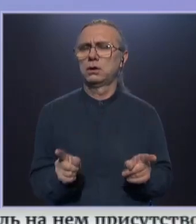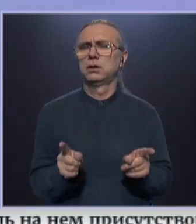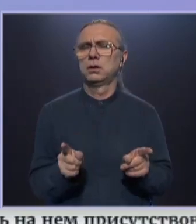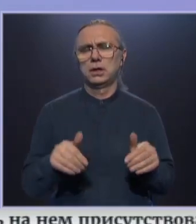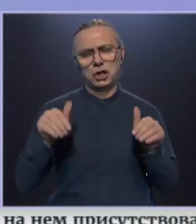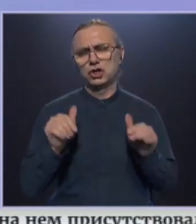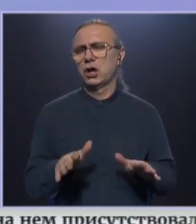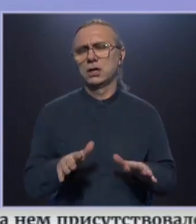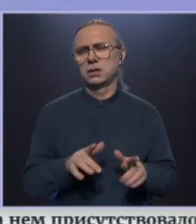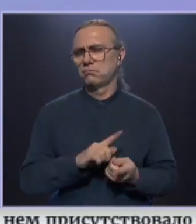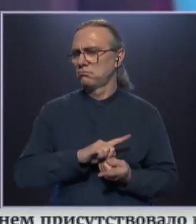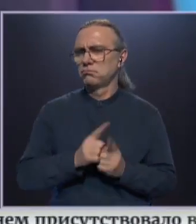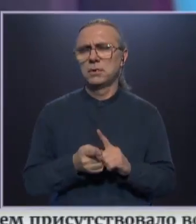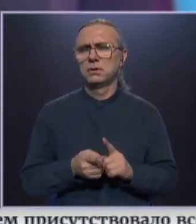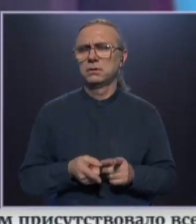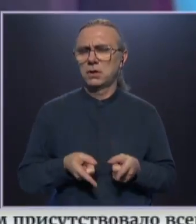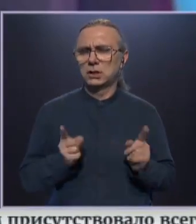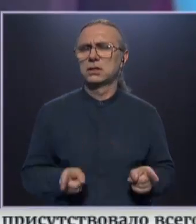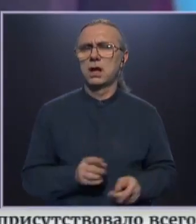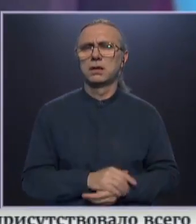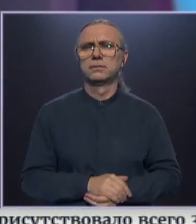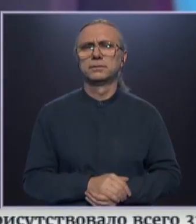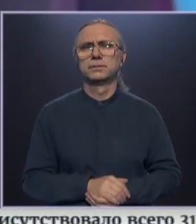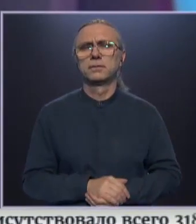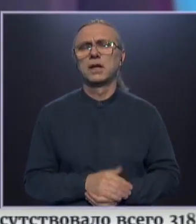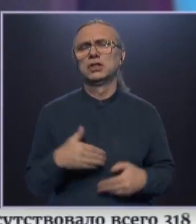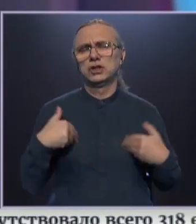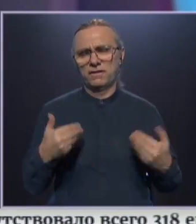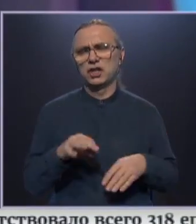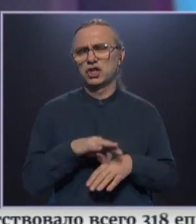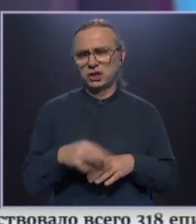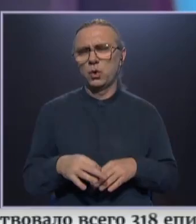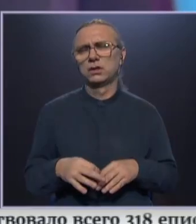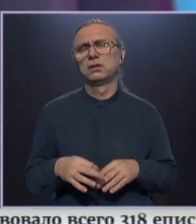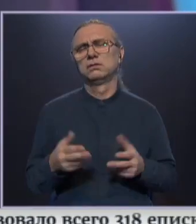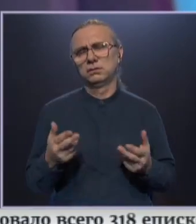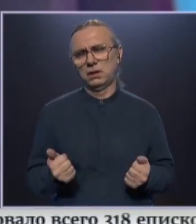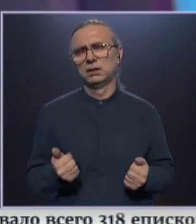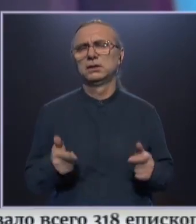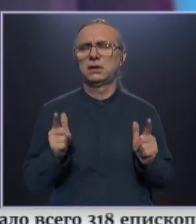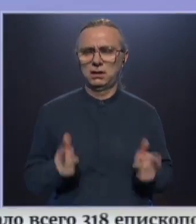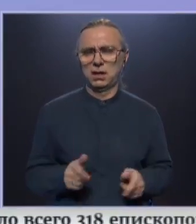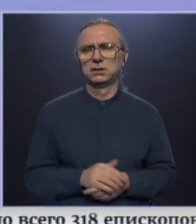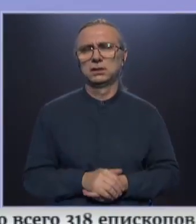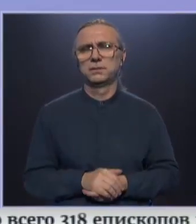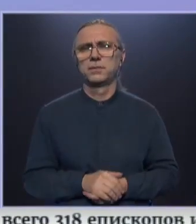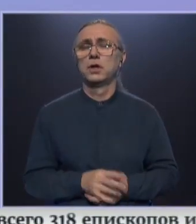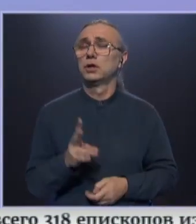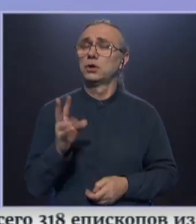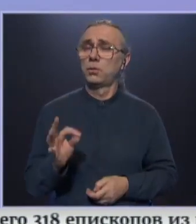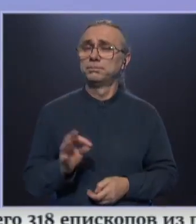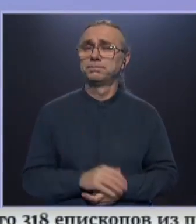кардинально. Совет отчасти жестокий? Да, согласен. Отчасти жестокий совет.